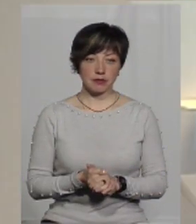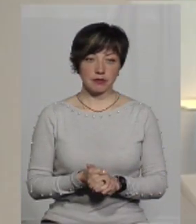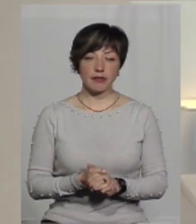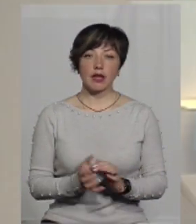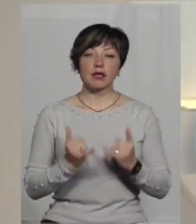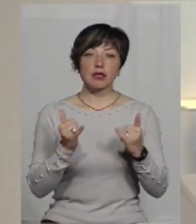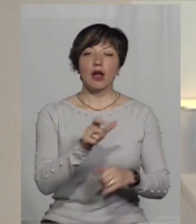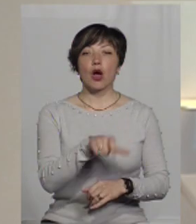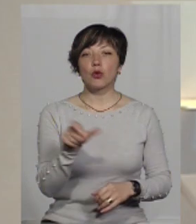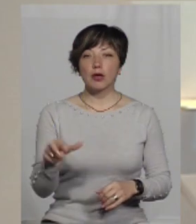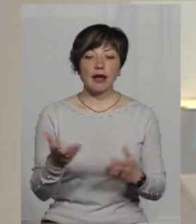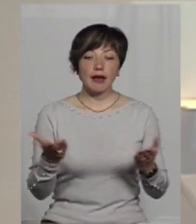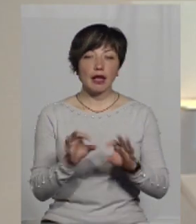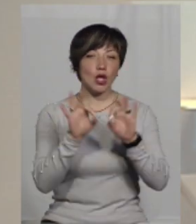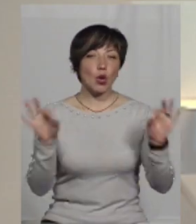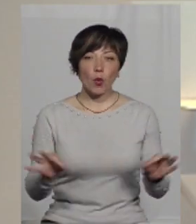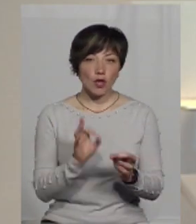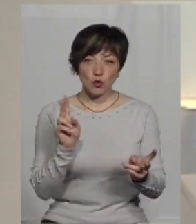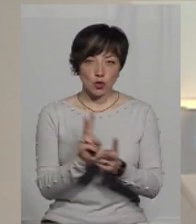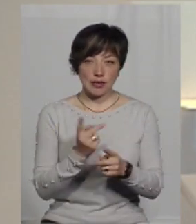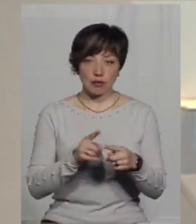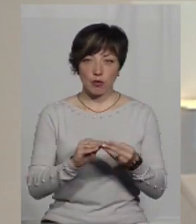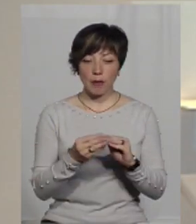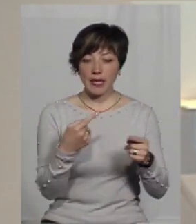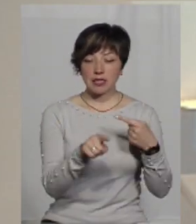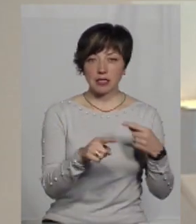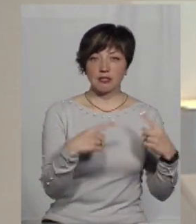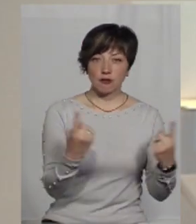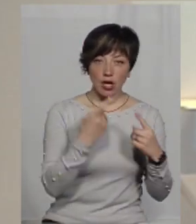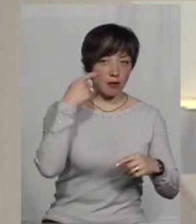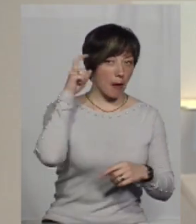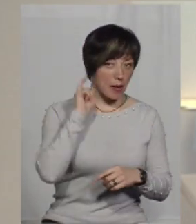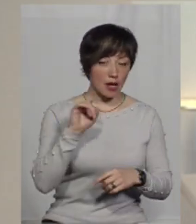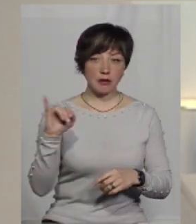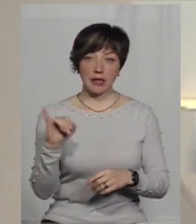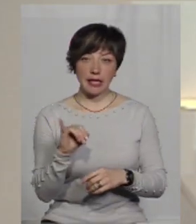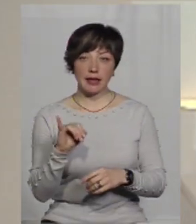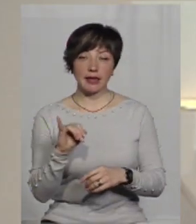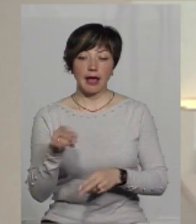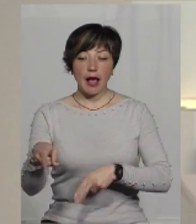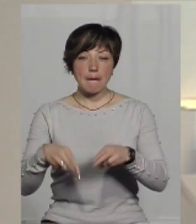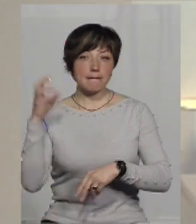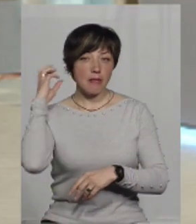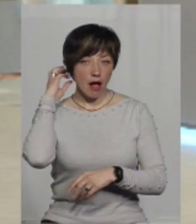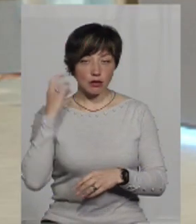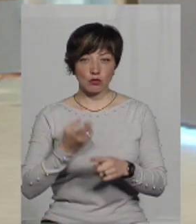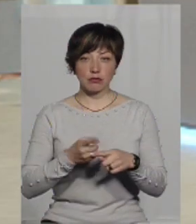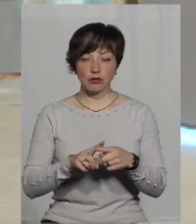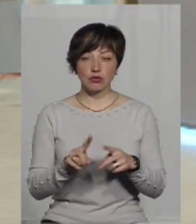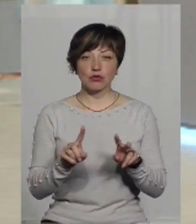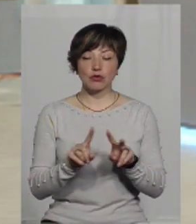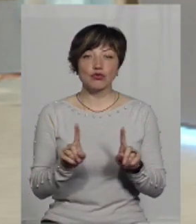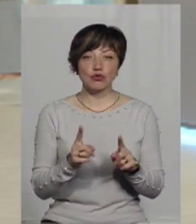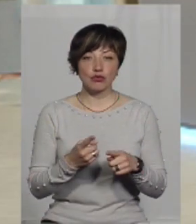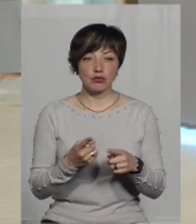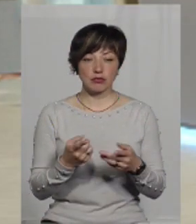Для тих людей, які не стикалися з такою проблемою, поясніть, будь ласка, різницю між звичайним слуховим апаратом і імплантом кохлеарним. Ми